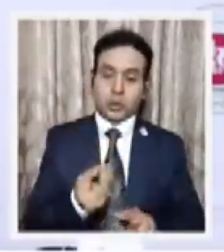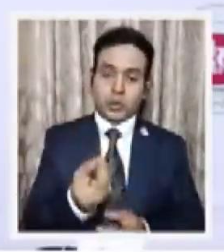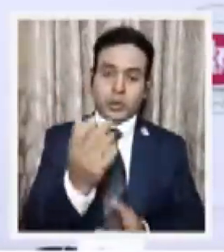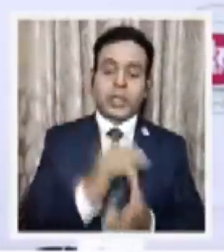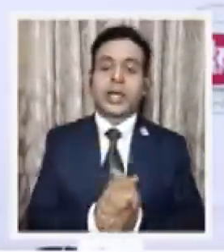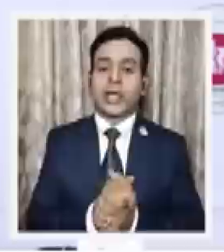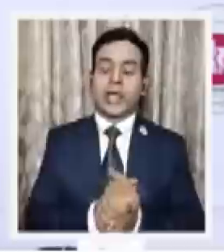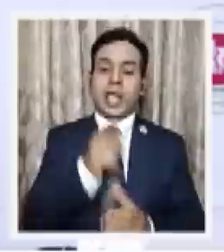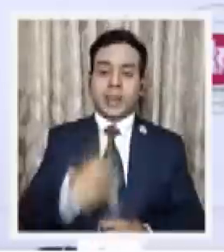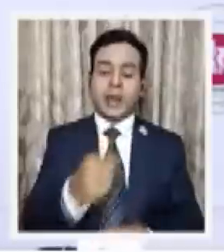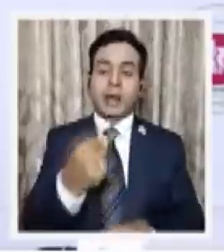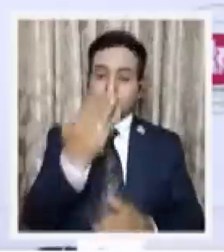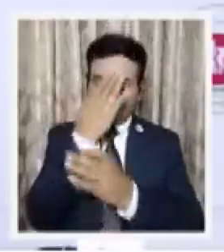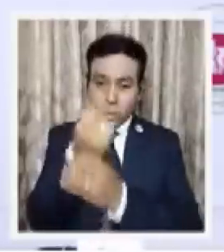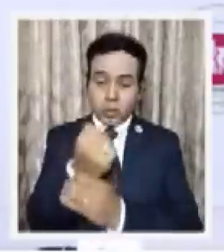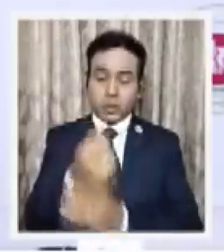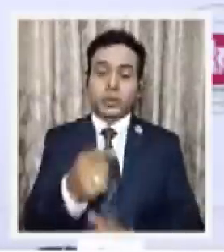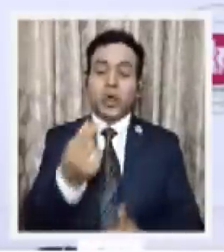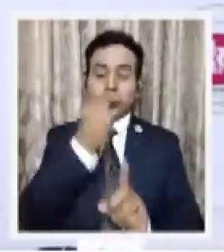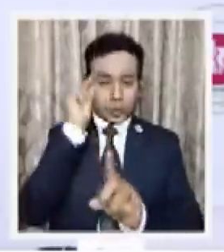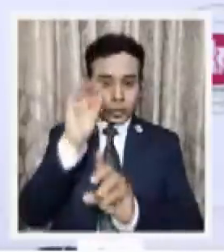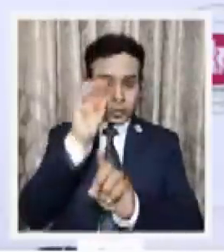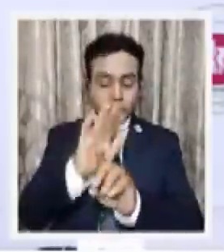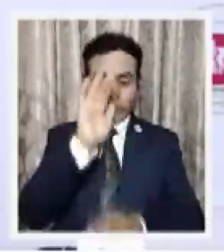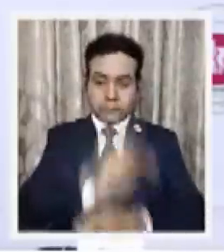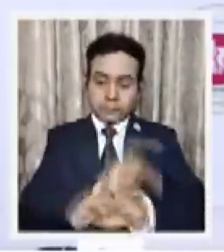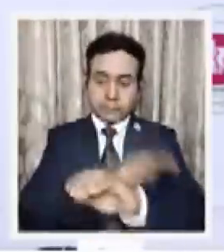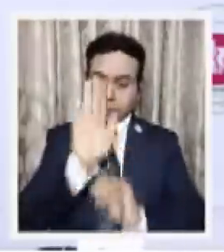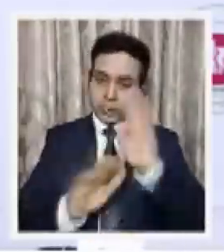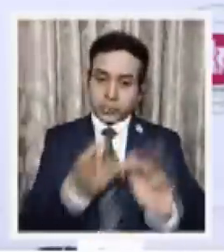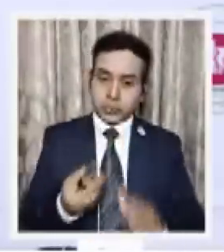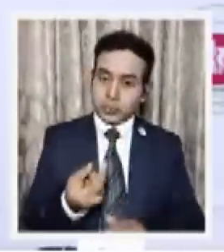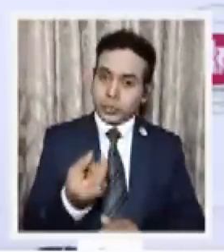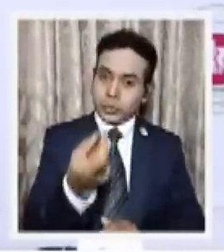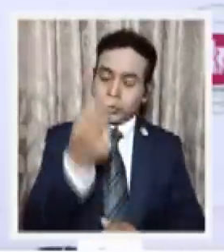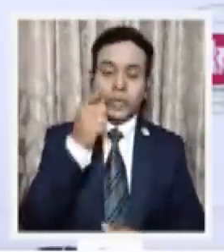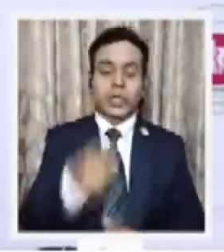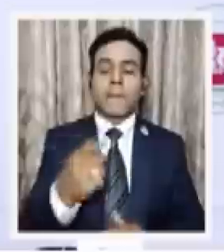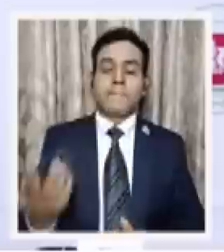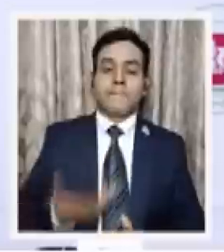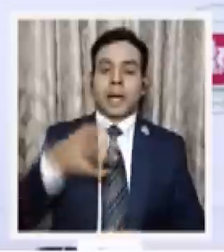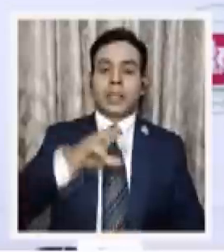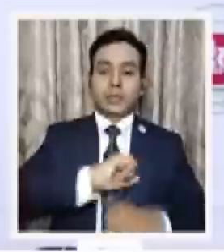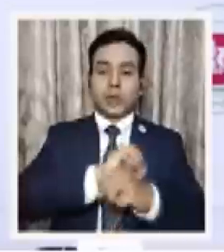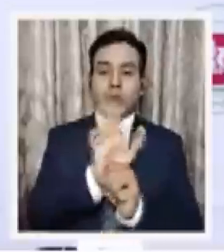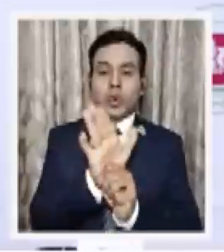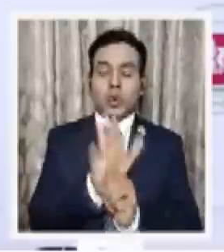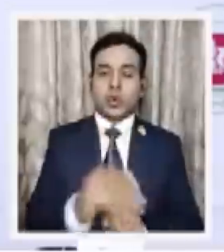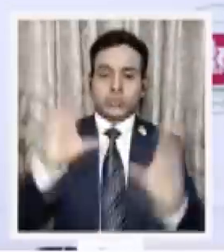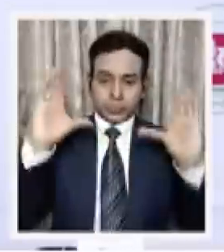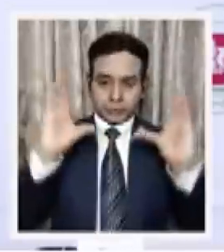হলে তার বিষয়ে ব্যবস্থা নেওয়ার মাধ্যমেই আমরা এই করোনাকে প্রতিরোধ করতে পারি। এই করোনার থেকে আমরা